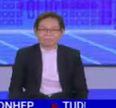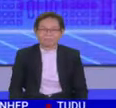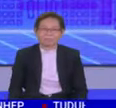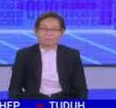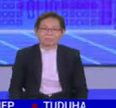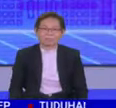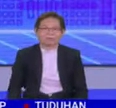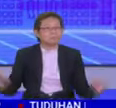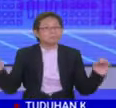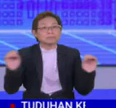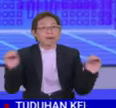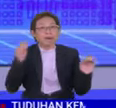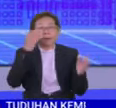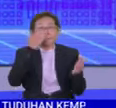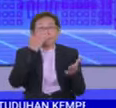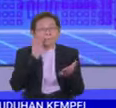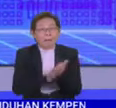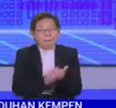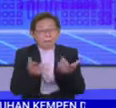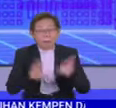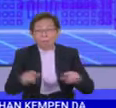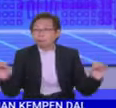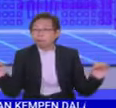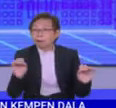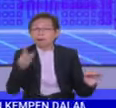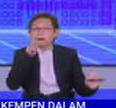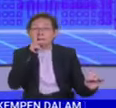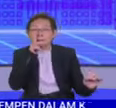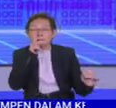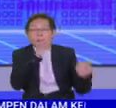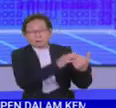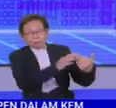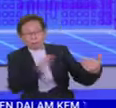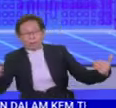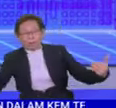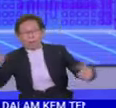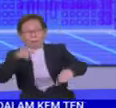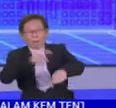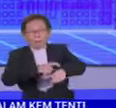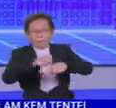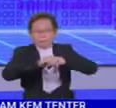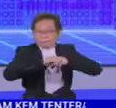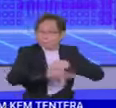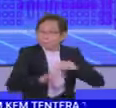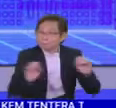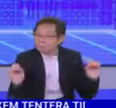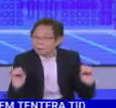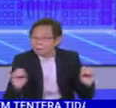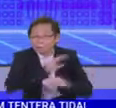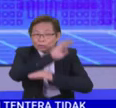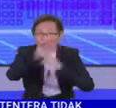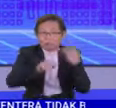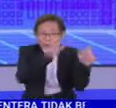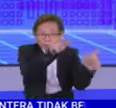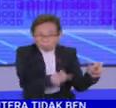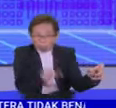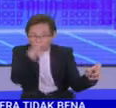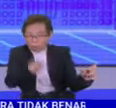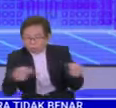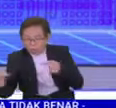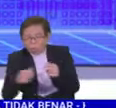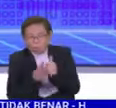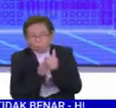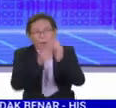Dalam pada itu, tiada insiden luar kawalan dilaporkan berlaku di Kedah sepanjang tempoh kempen. Semua calon bertanding